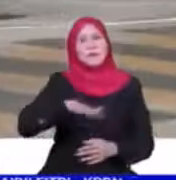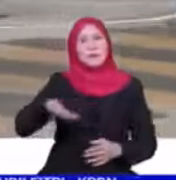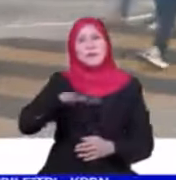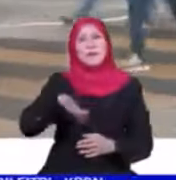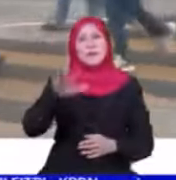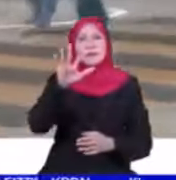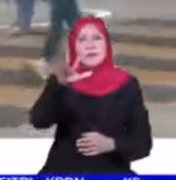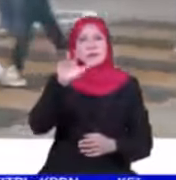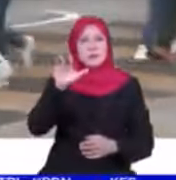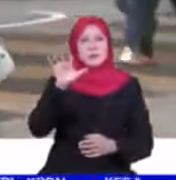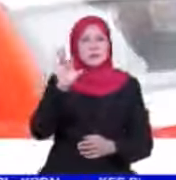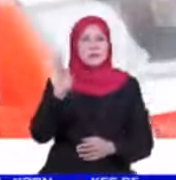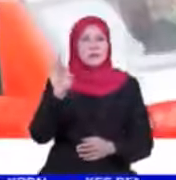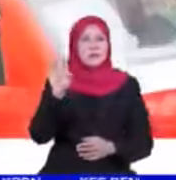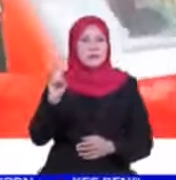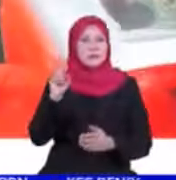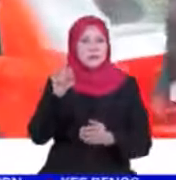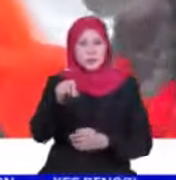keseluruhan